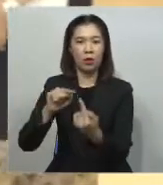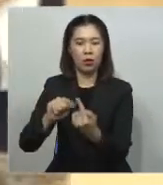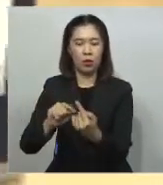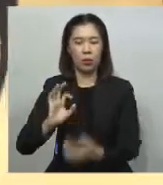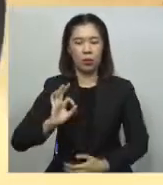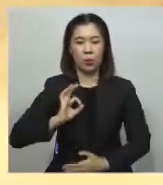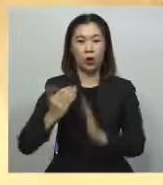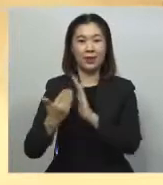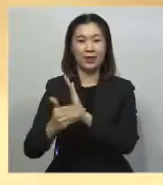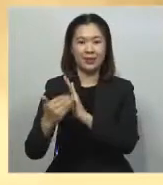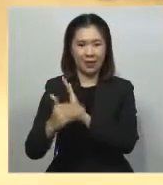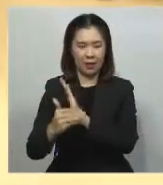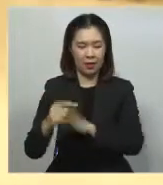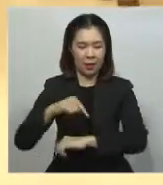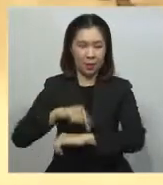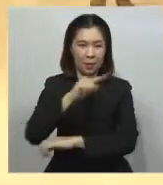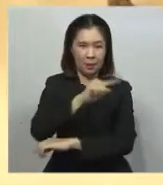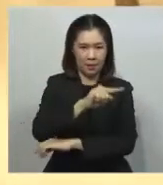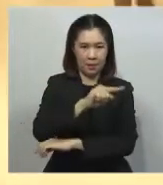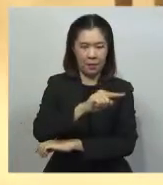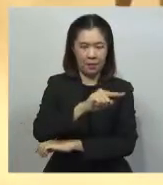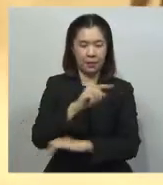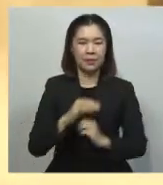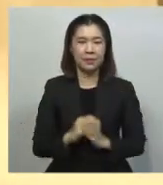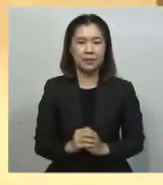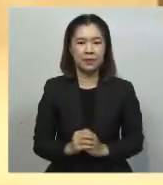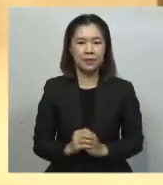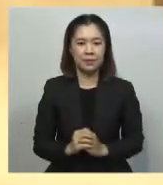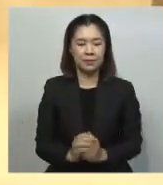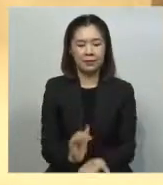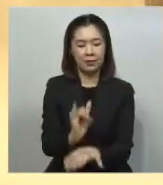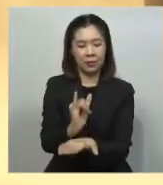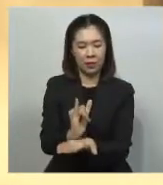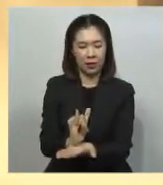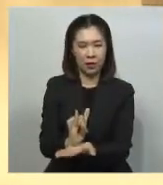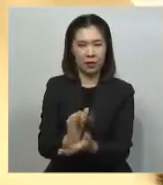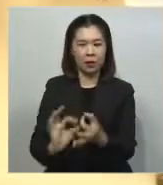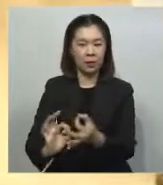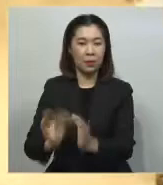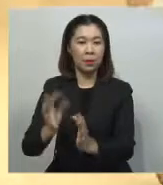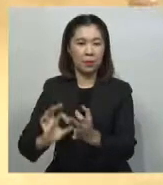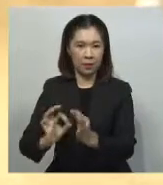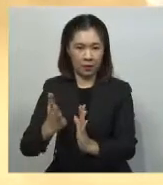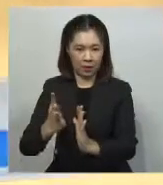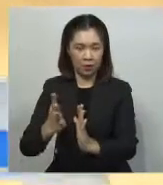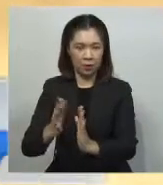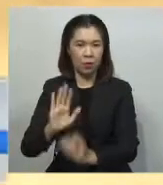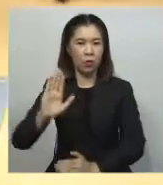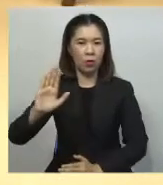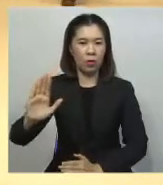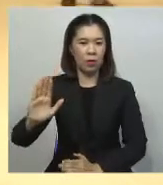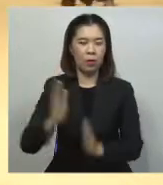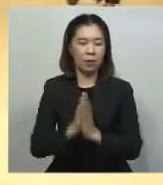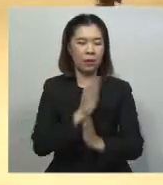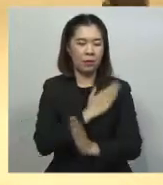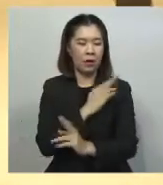สานนะคะแล้วก็ในช่วงบ่ายวันนี้ค่ะก็จะมีพิธีพระราชทานเพลิงศพอาจารย์ใหญ่และอาจารย์ใหญ่หลวงพ่อคูณค่ะเ